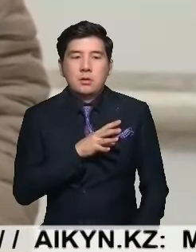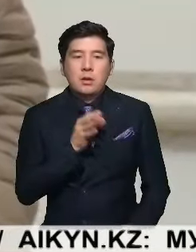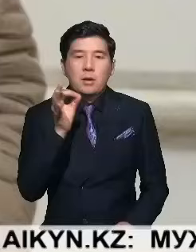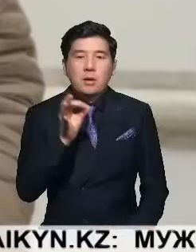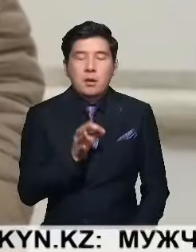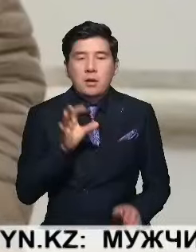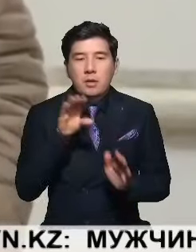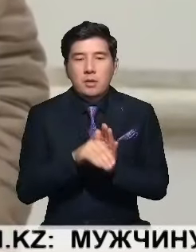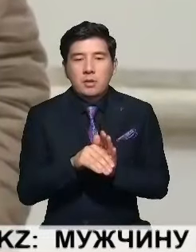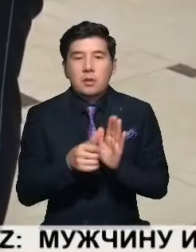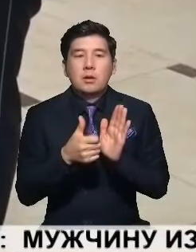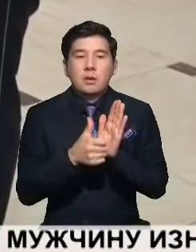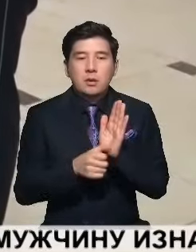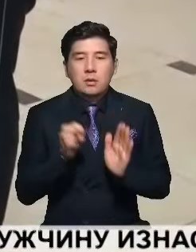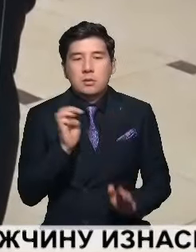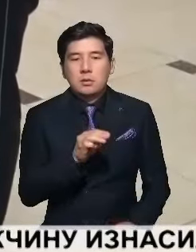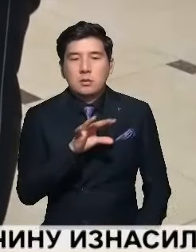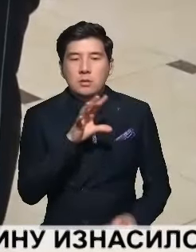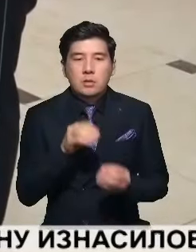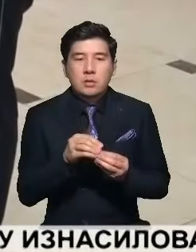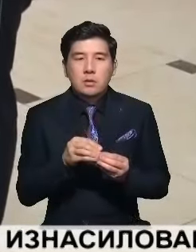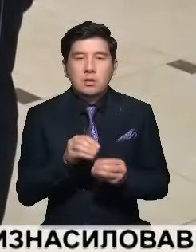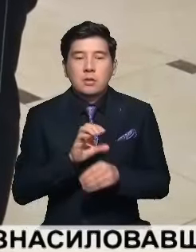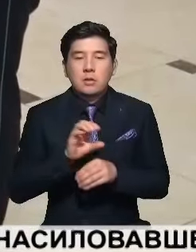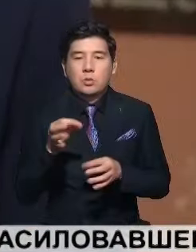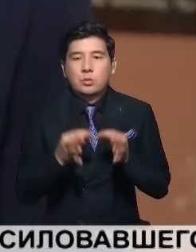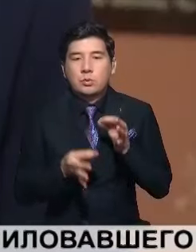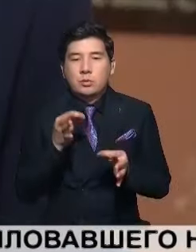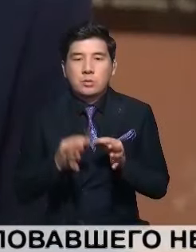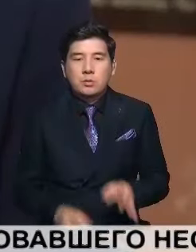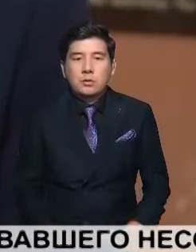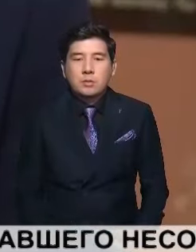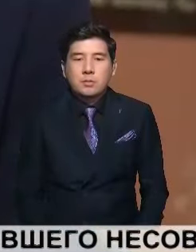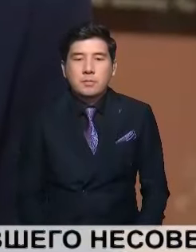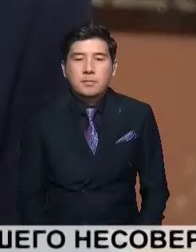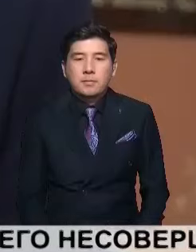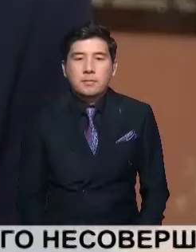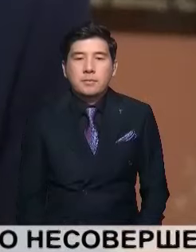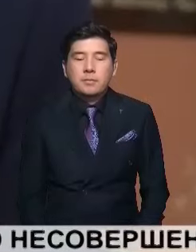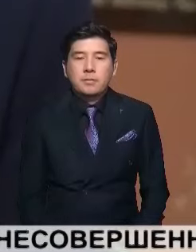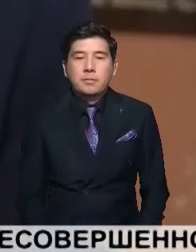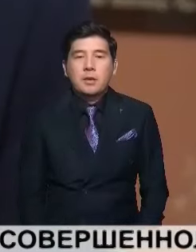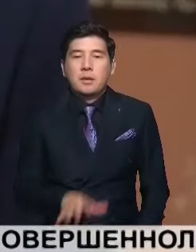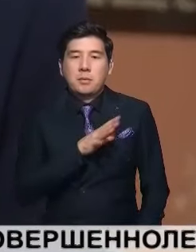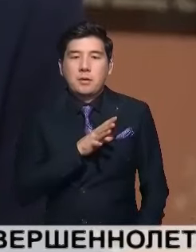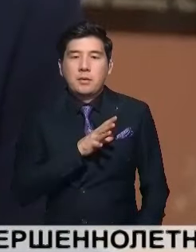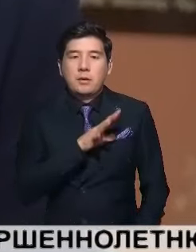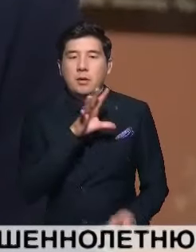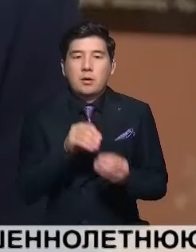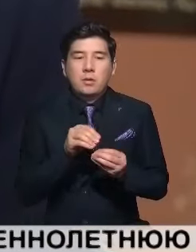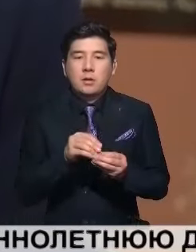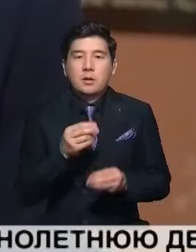проценты – более 600 тысяч тенге. Сейчас дело направлено в суд. Деяния лица были квалифицированы по